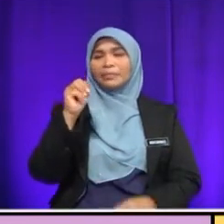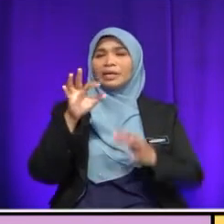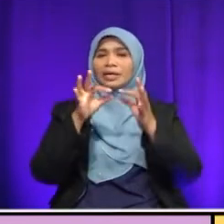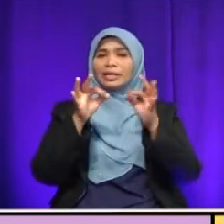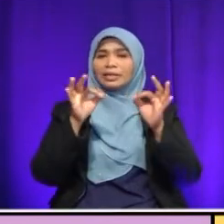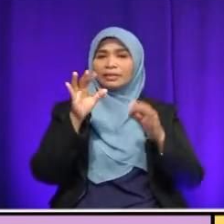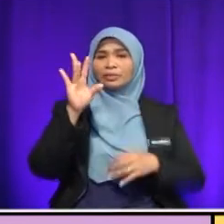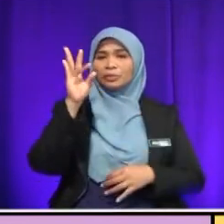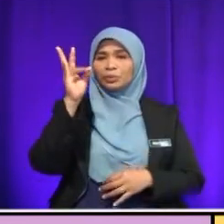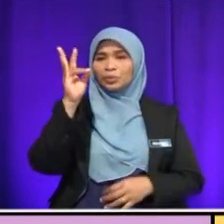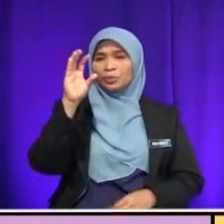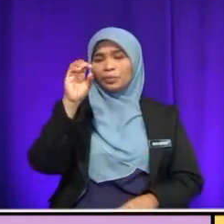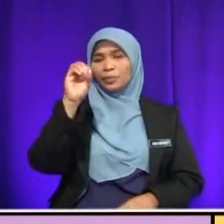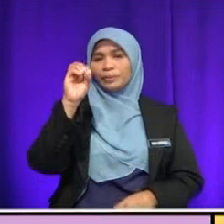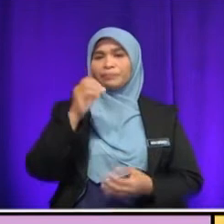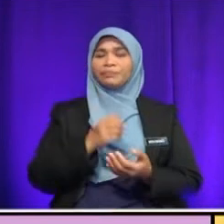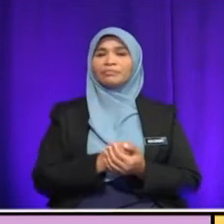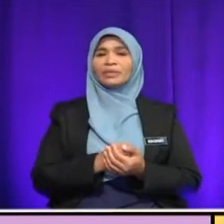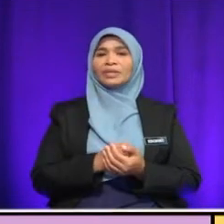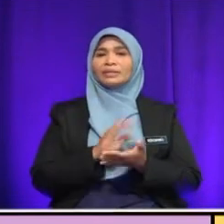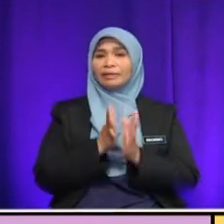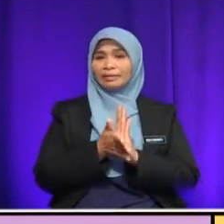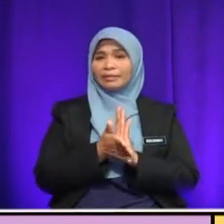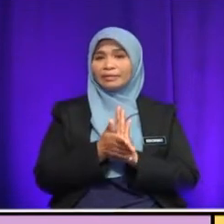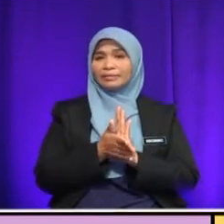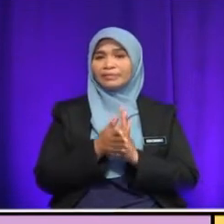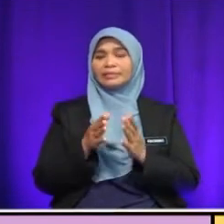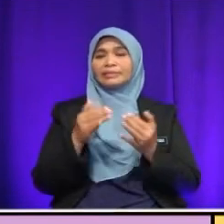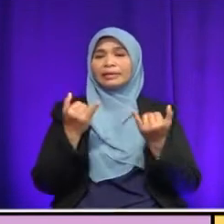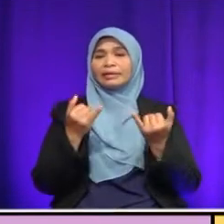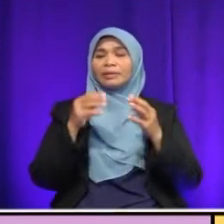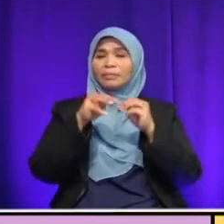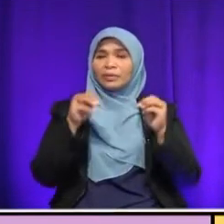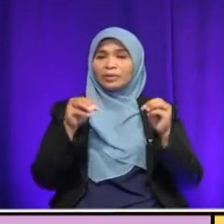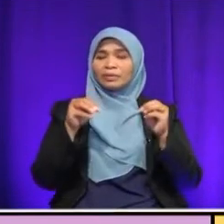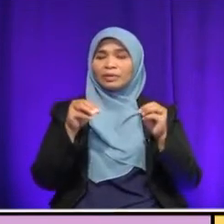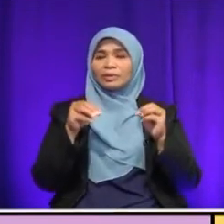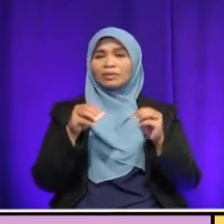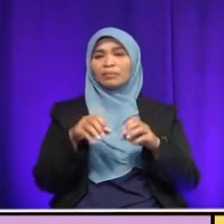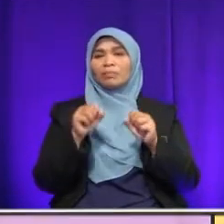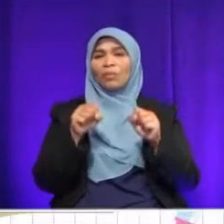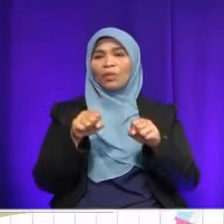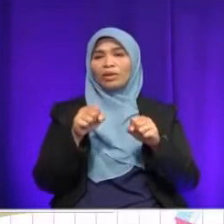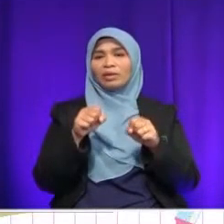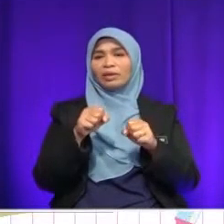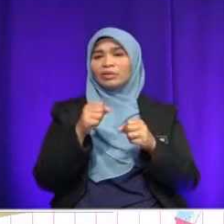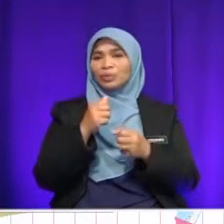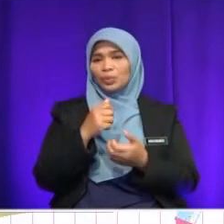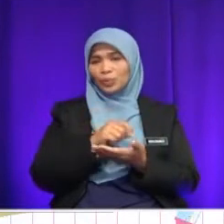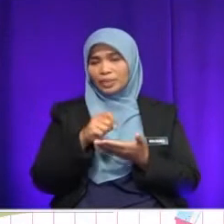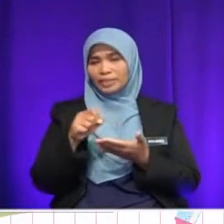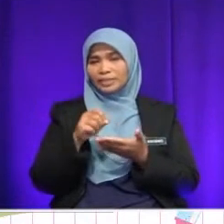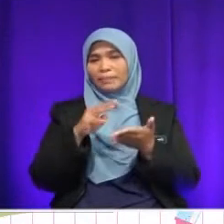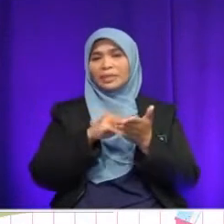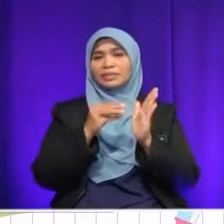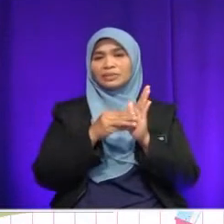kamu tuliskan maksud bagi kalimah, ketiga-tiga kalimah ini dalam kertas. Okey, satu apa maksudnya, dua